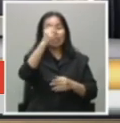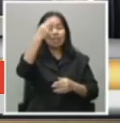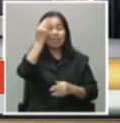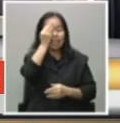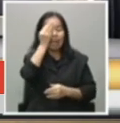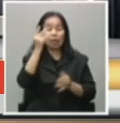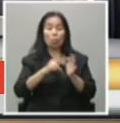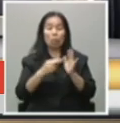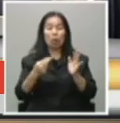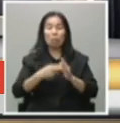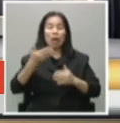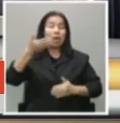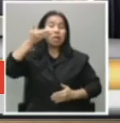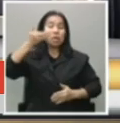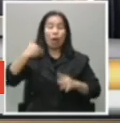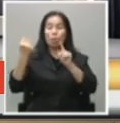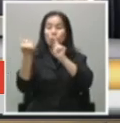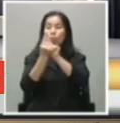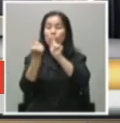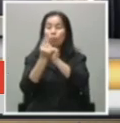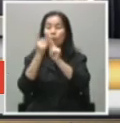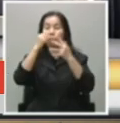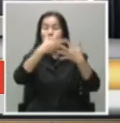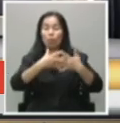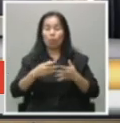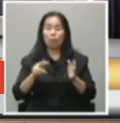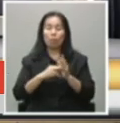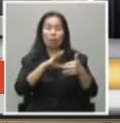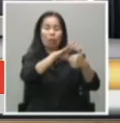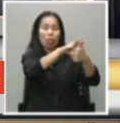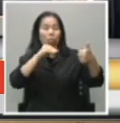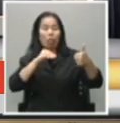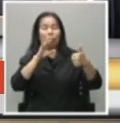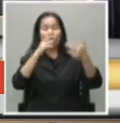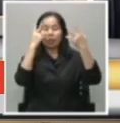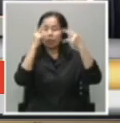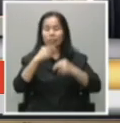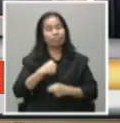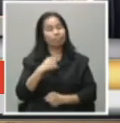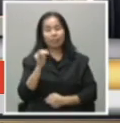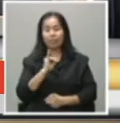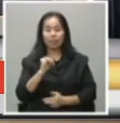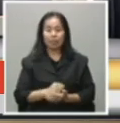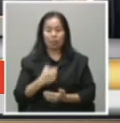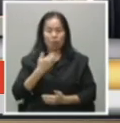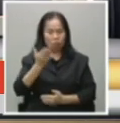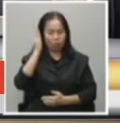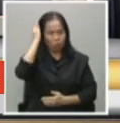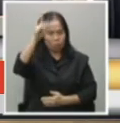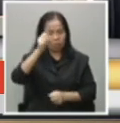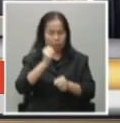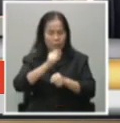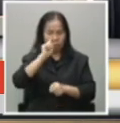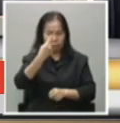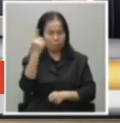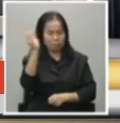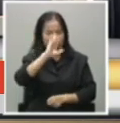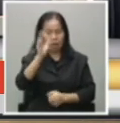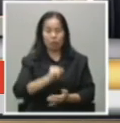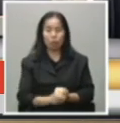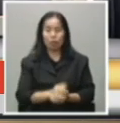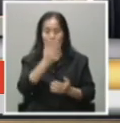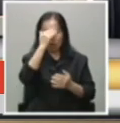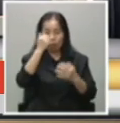นรู้จักกับผู้นำระดับโลกเป็นพฤติกรรมที่เรียนแบบมาค่ะดิฉันเข้าใจได้แต่ก็ขออย่าให้เกิดขึ้นอีกนะคะเพราะว่าใน